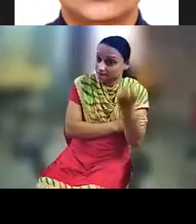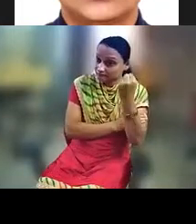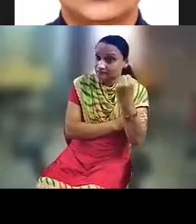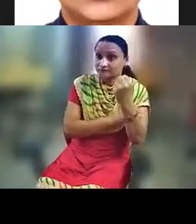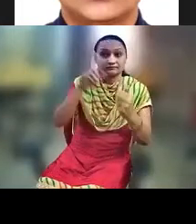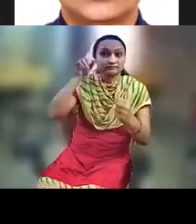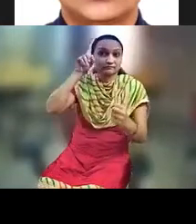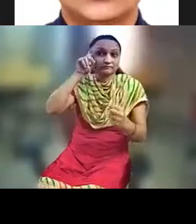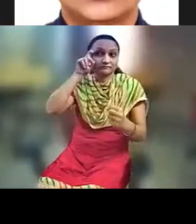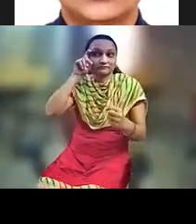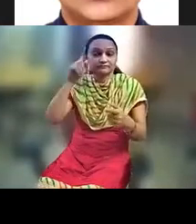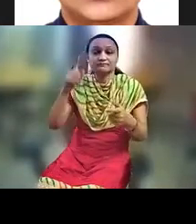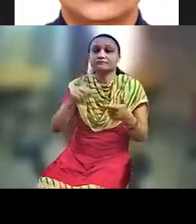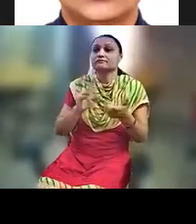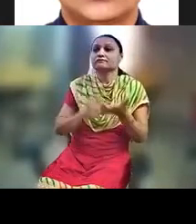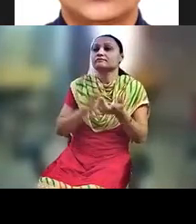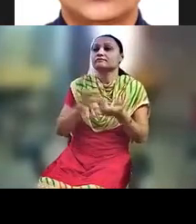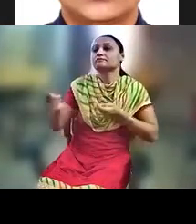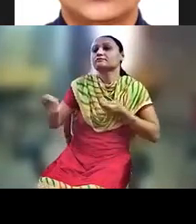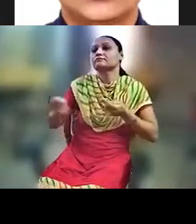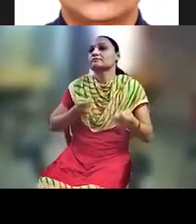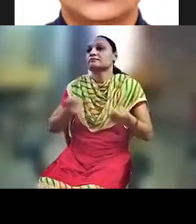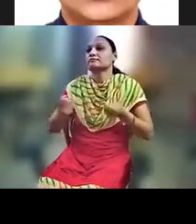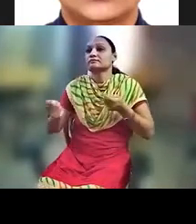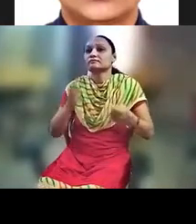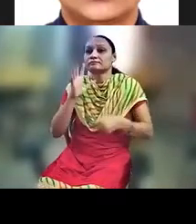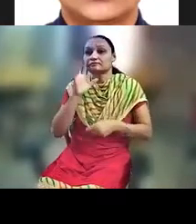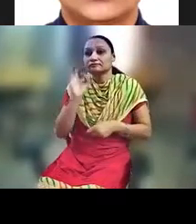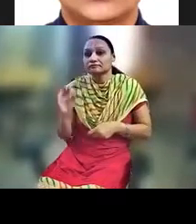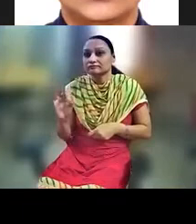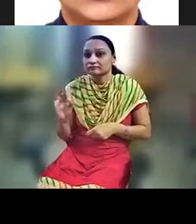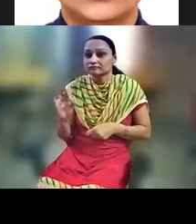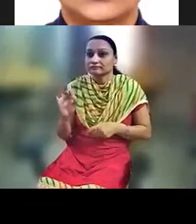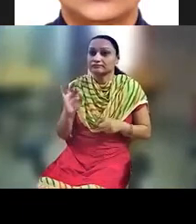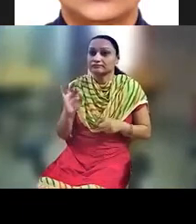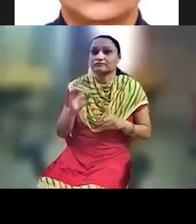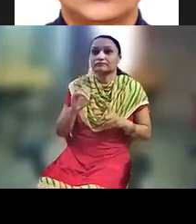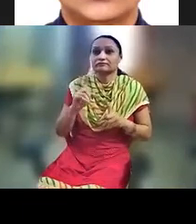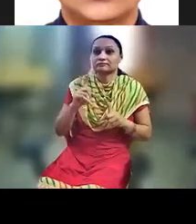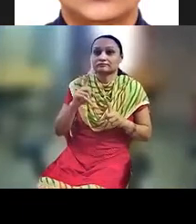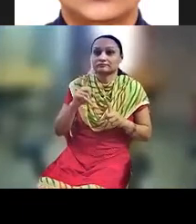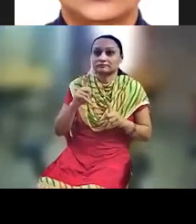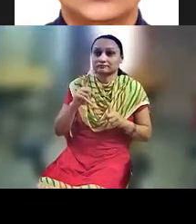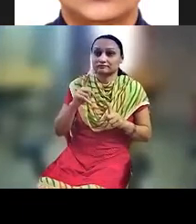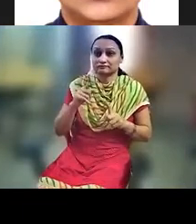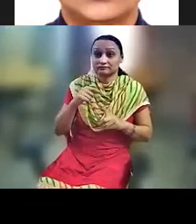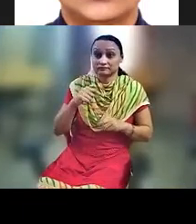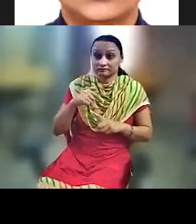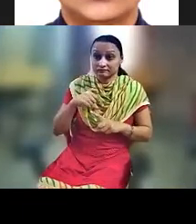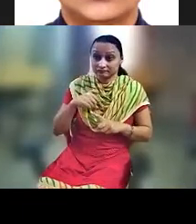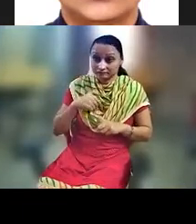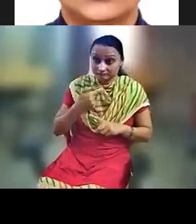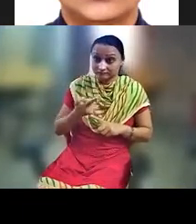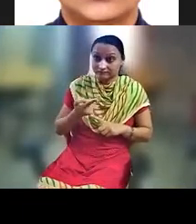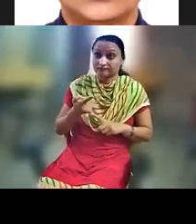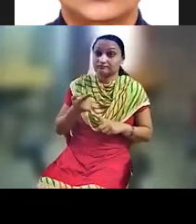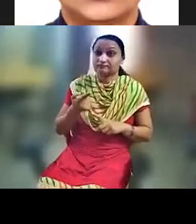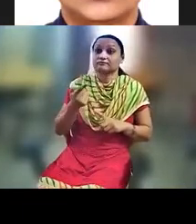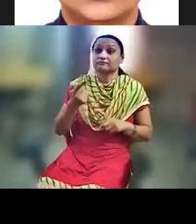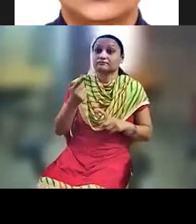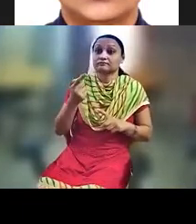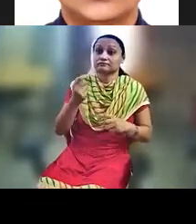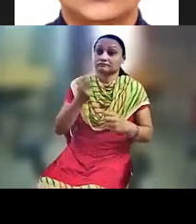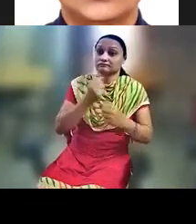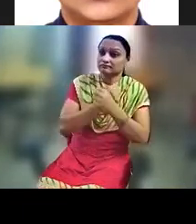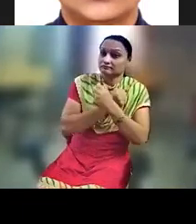एंड रिलैक्सेशन टेक्निक्स, बी रेजिलिएंट, बूस्ट सेल्फ लव एंड जनरेट द इमोशंस दैट लीड